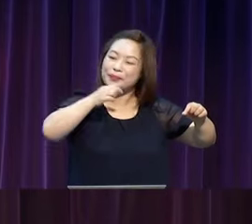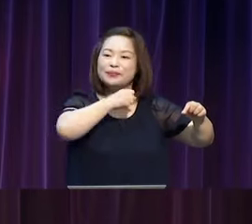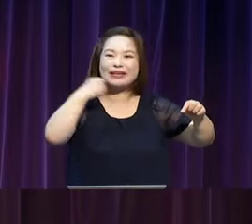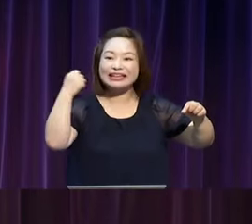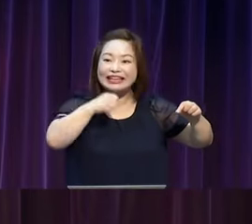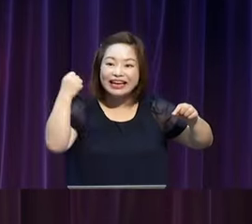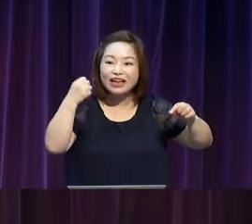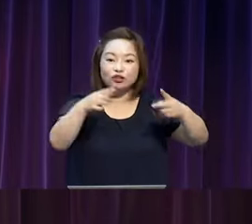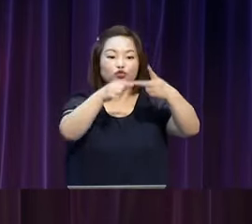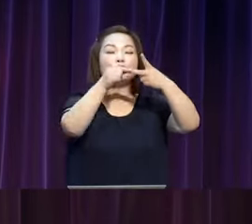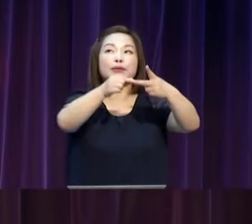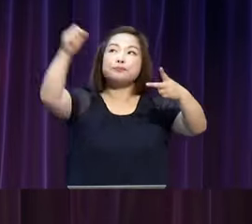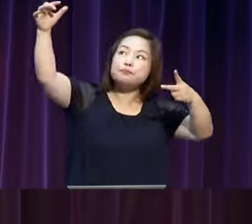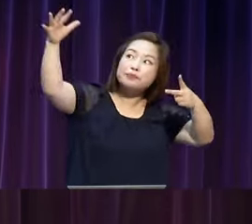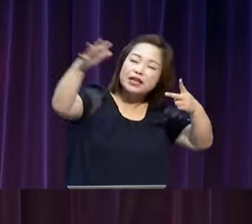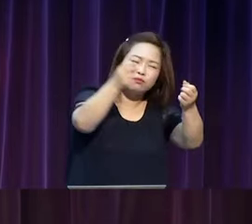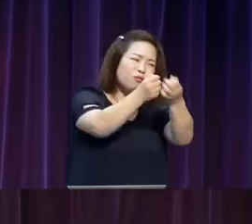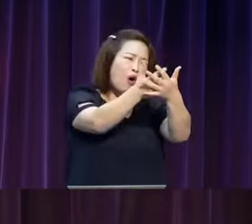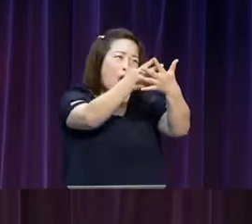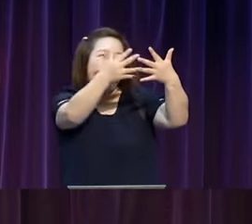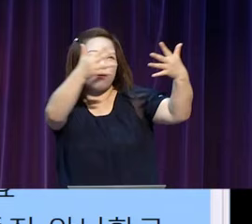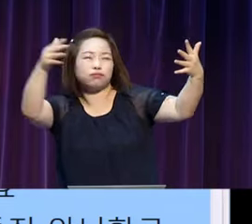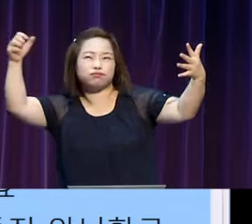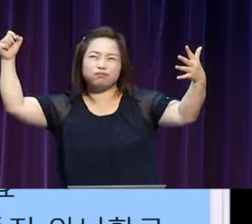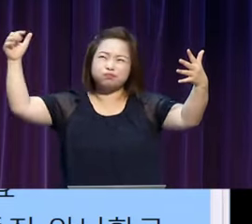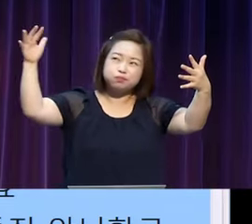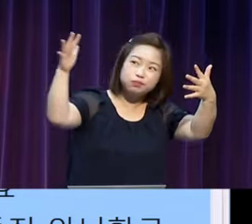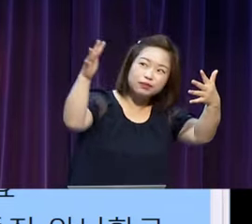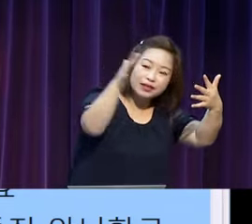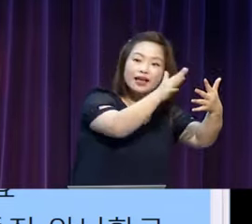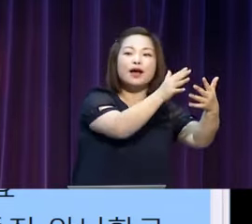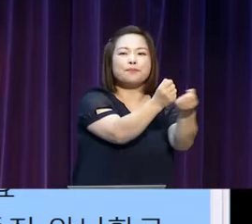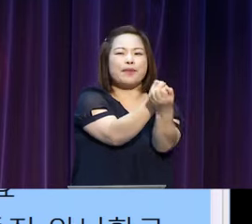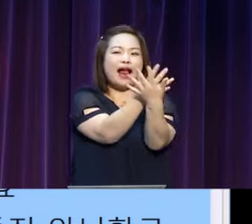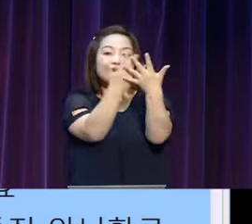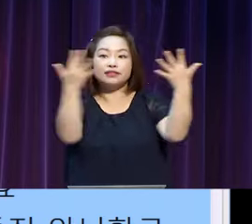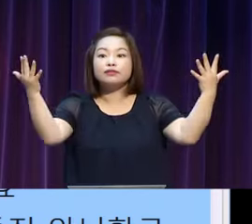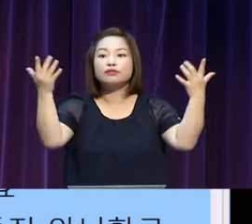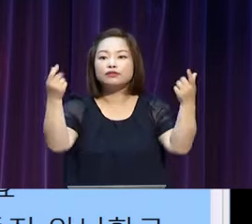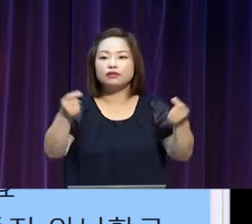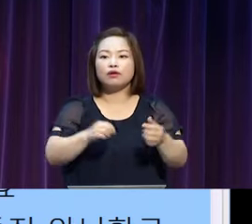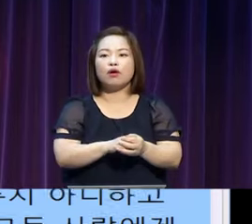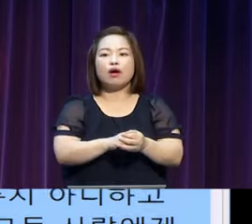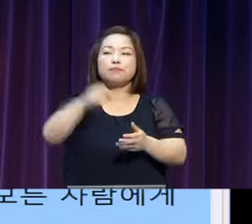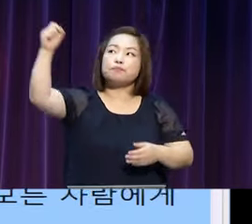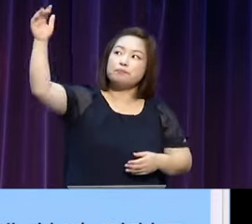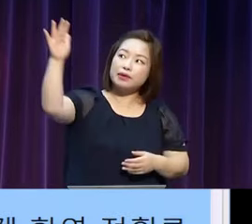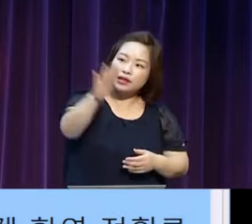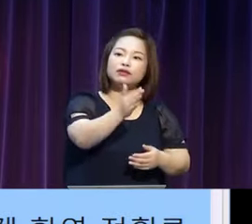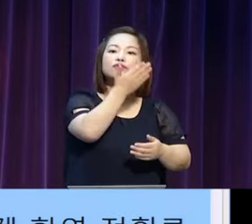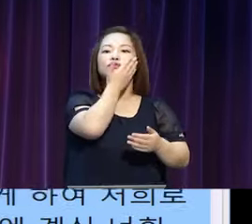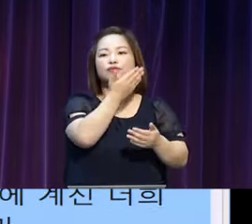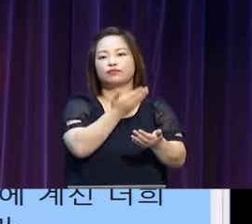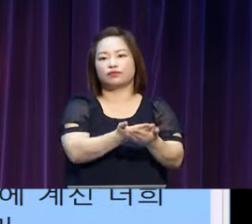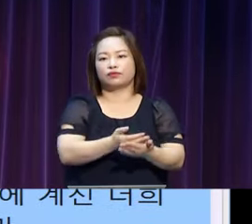거잖아요. 어두울 때 빛이라고 하는 건 굉장히 중요한 겁니다. 자,